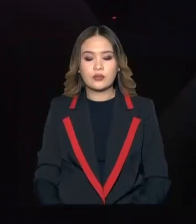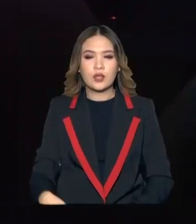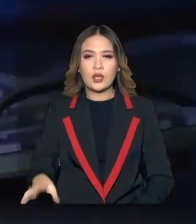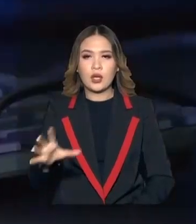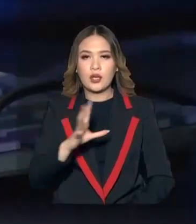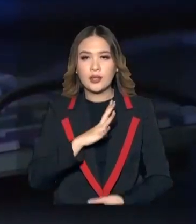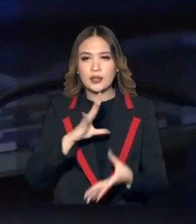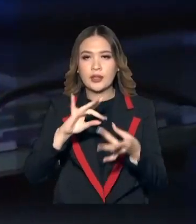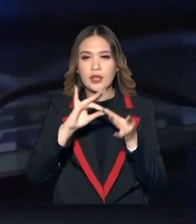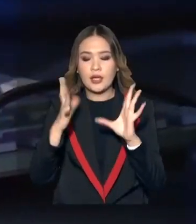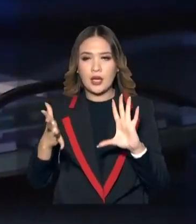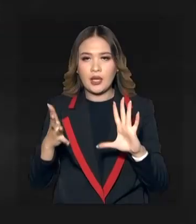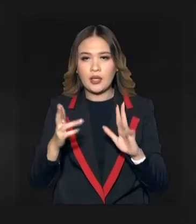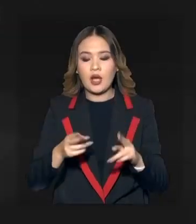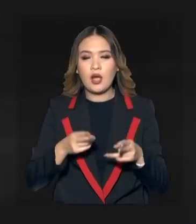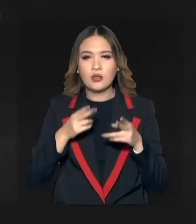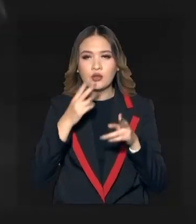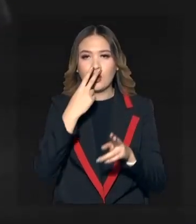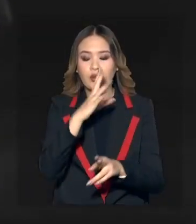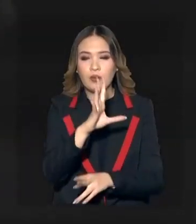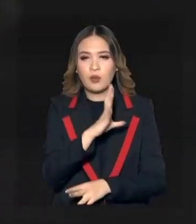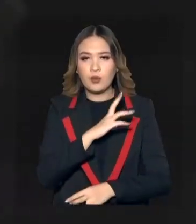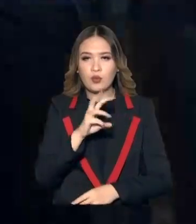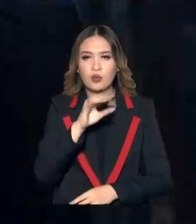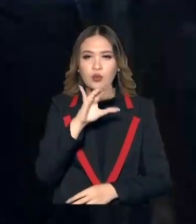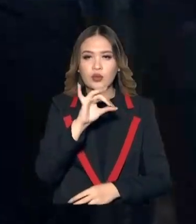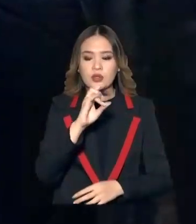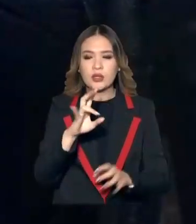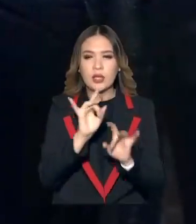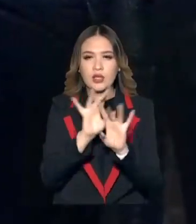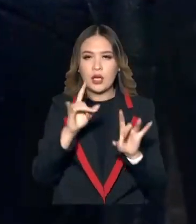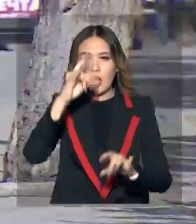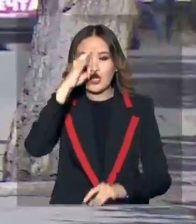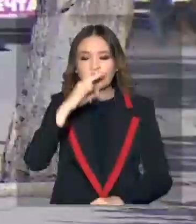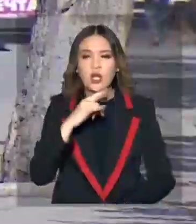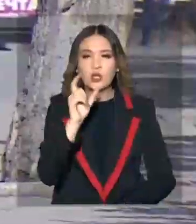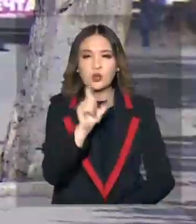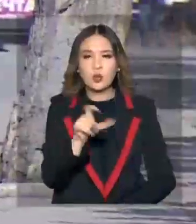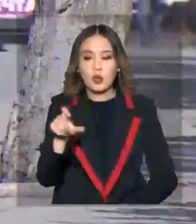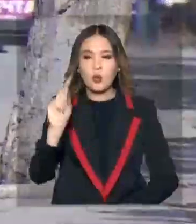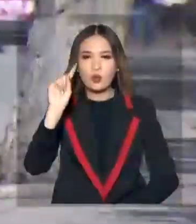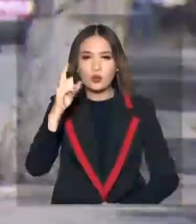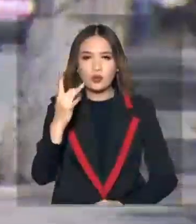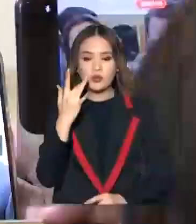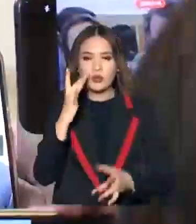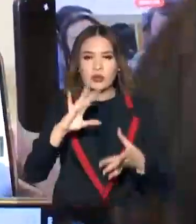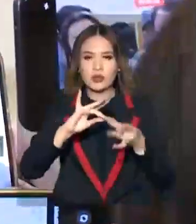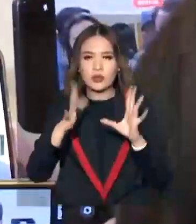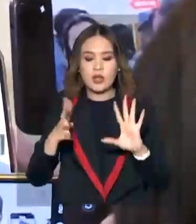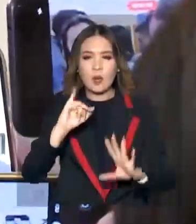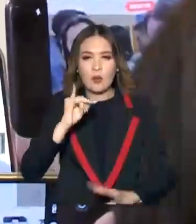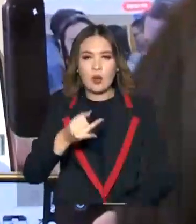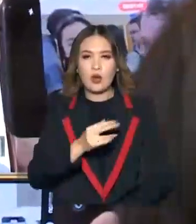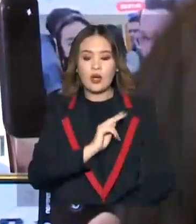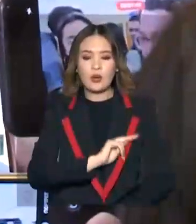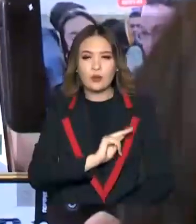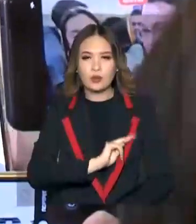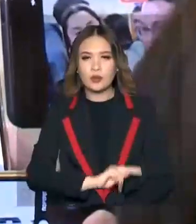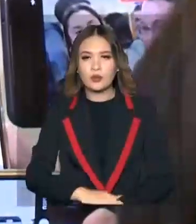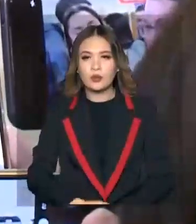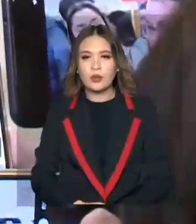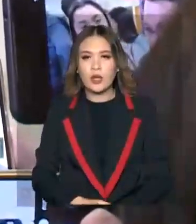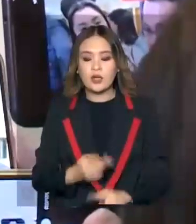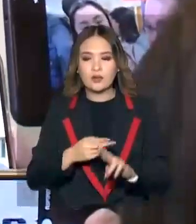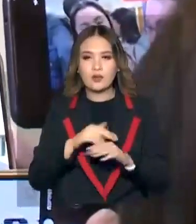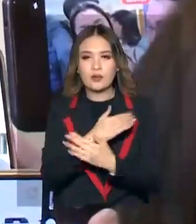Массированная интернет-атака. Багдад Мусин объяснил, почему казахстанцы сталкиваются с перебоями в сети. Вы все знаете, что даже